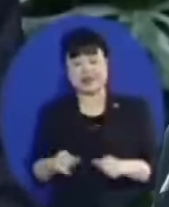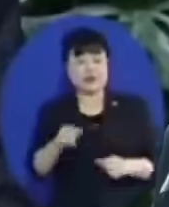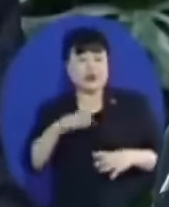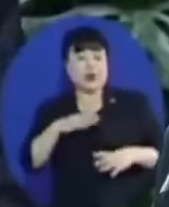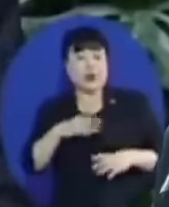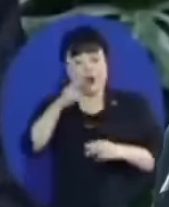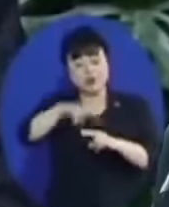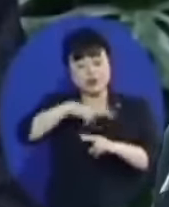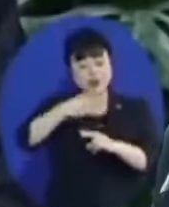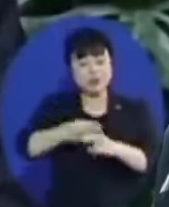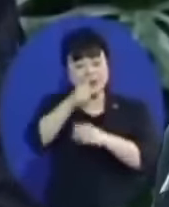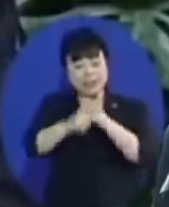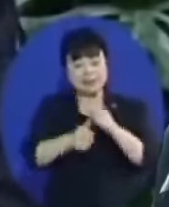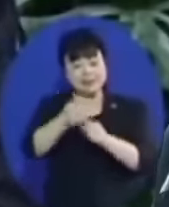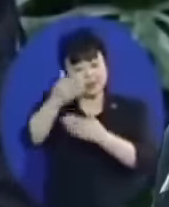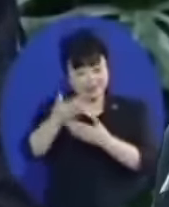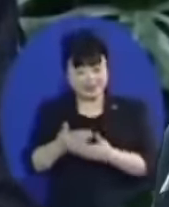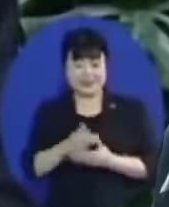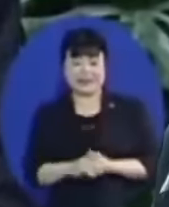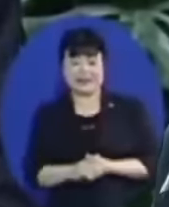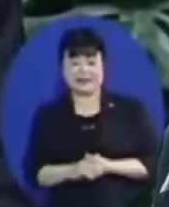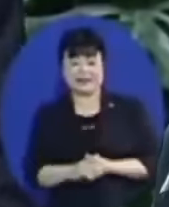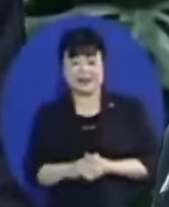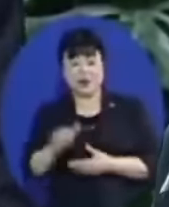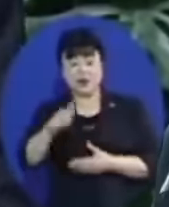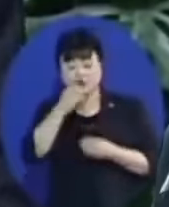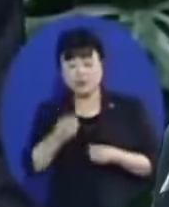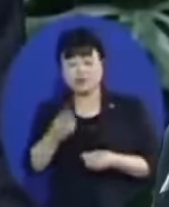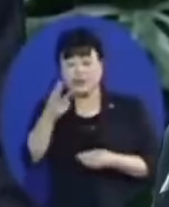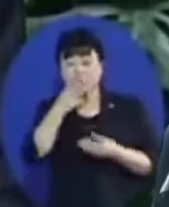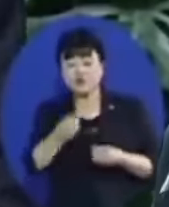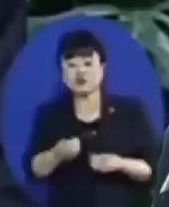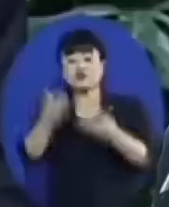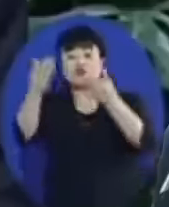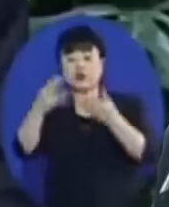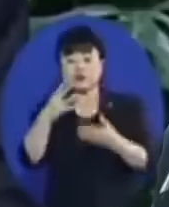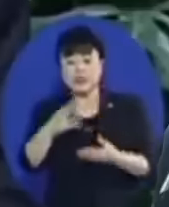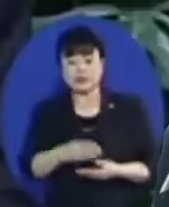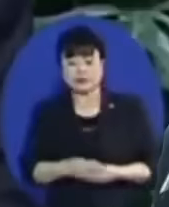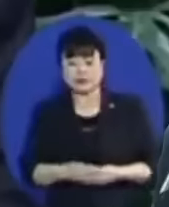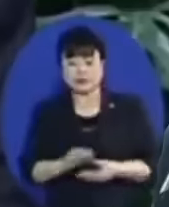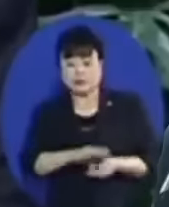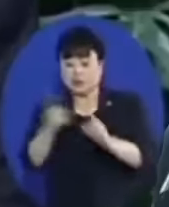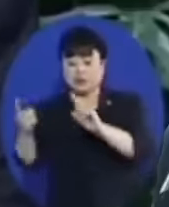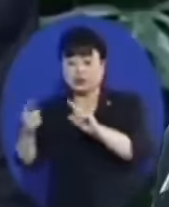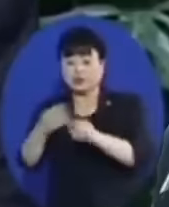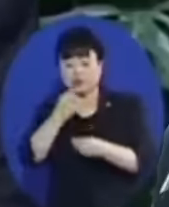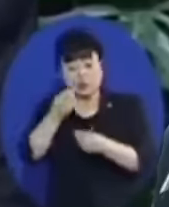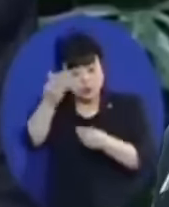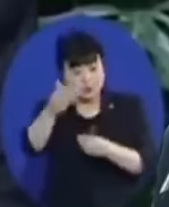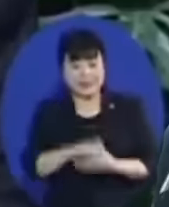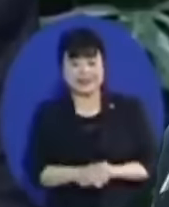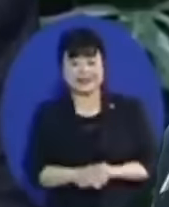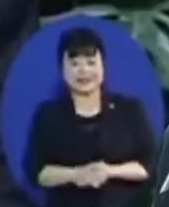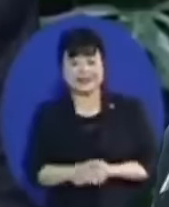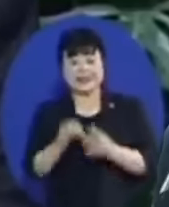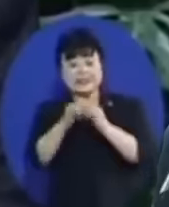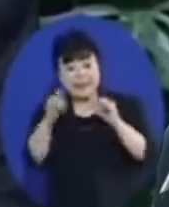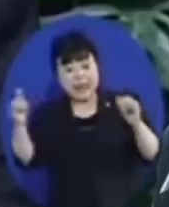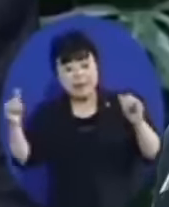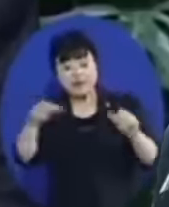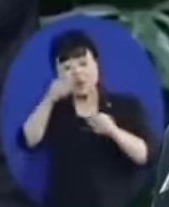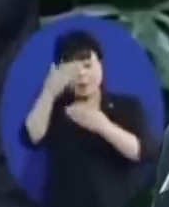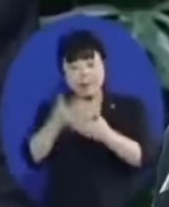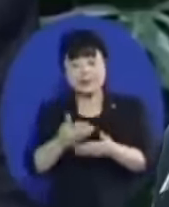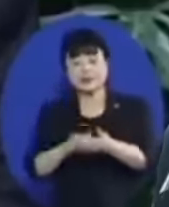놀라운 선물을 하나님께로부터 받습니다. 5중복음, 3중축복, 4중치유의 축복을 주시는 것입니다. 사람들은 구원을